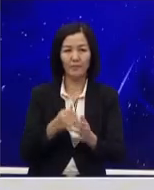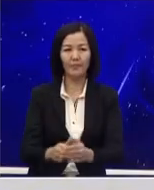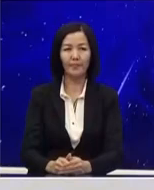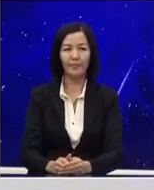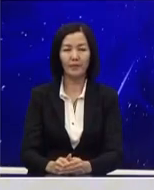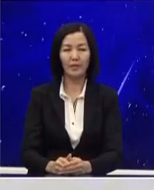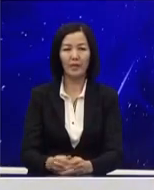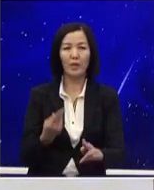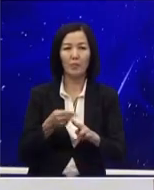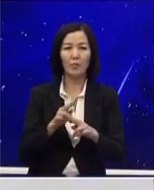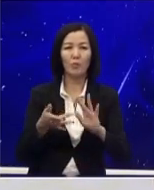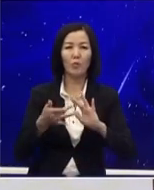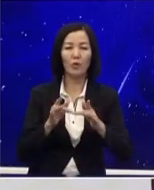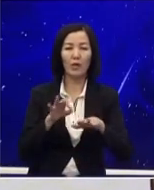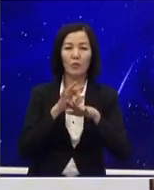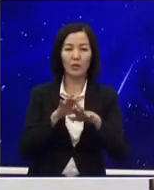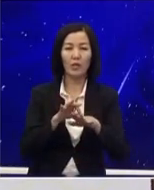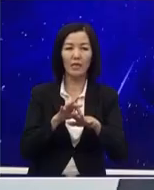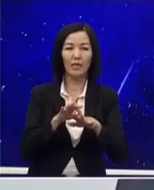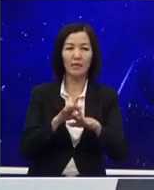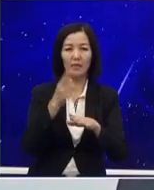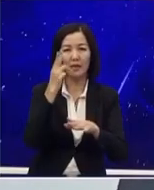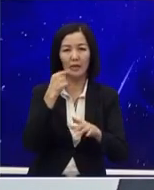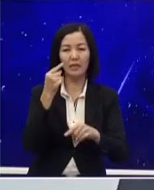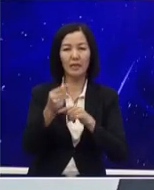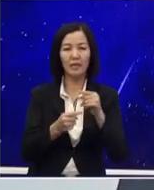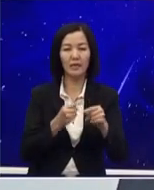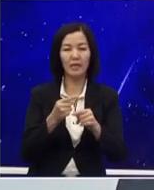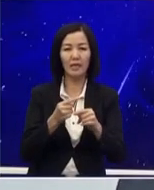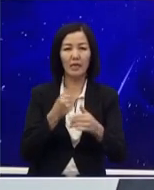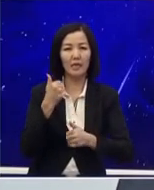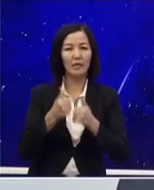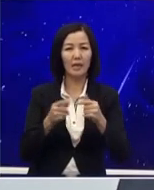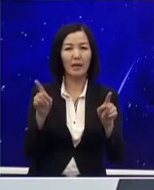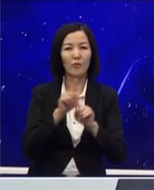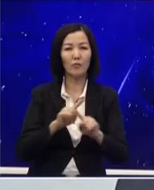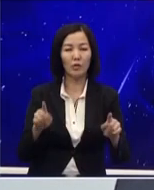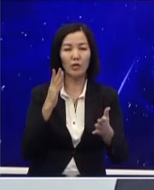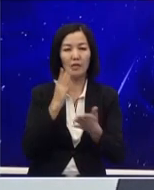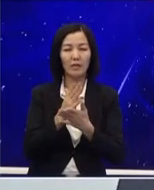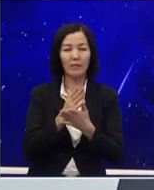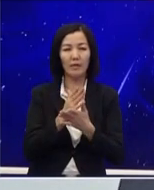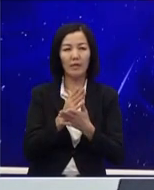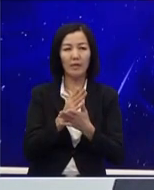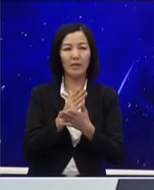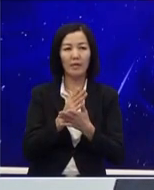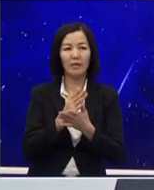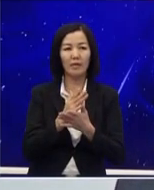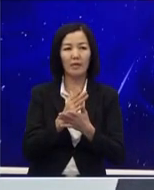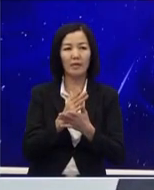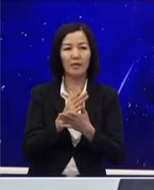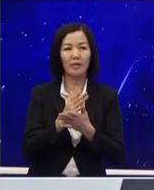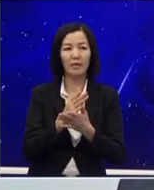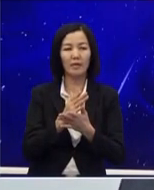Бұл онлайн өткендіктен әдеттегі сахналық айтысқа қарағанда кішкене өзгешеліктер көп. Сахналық